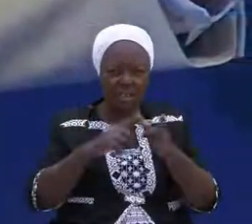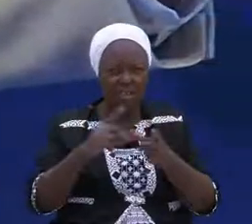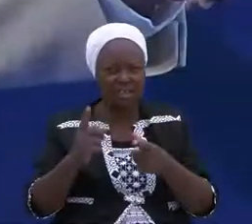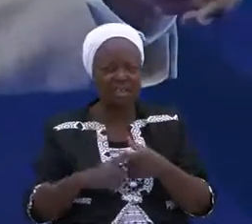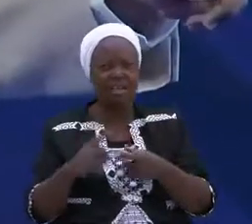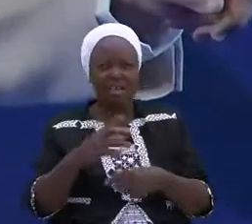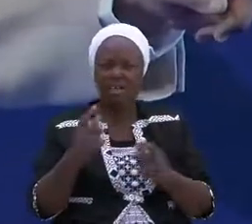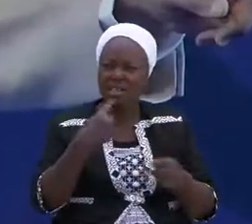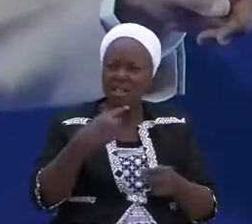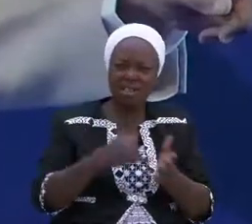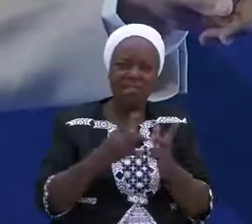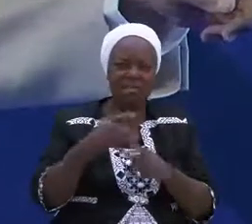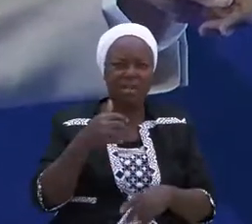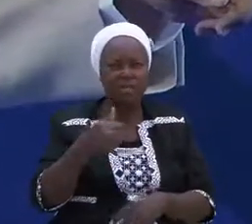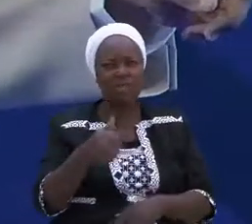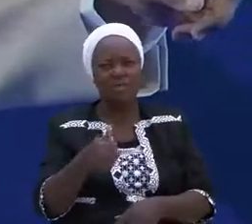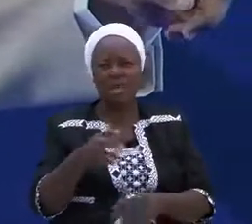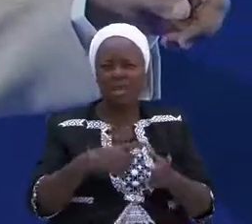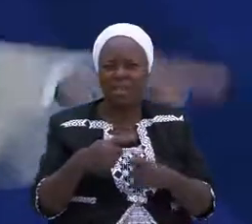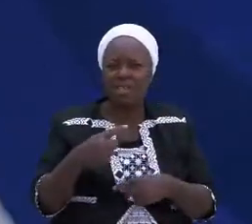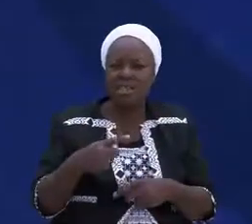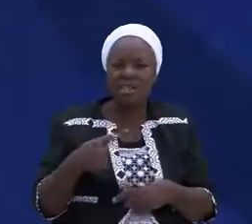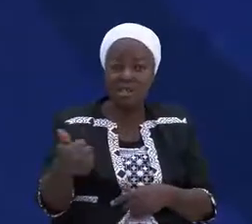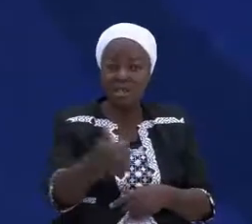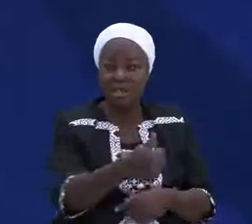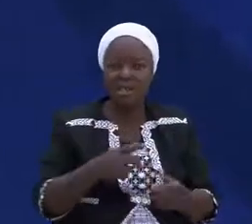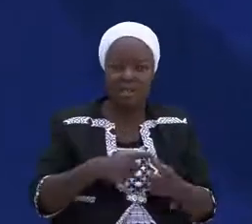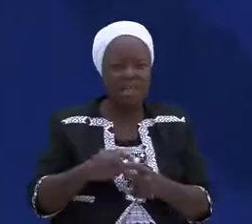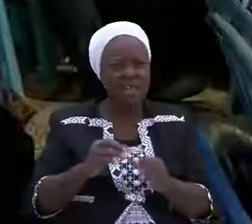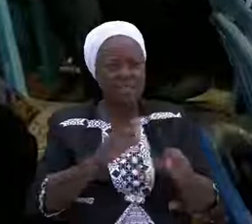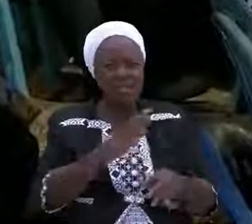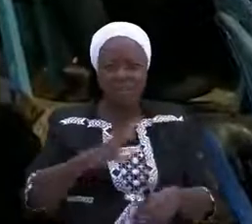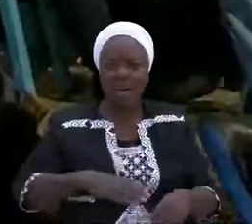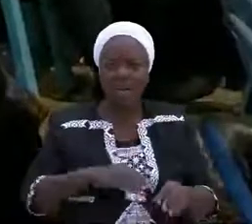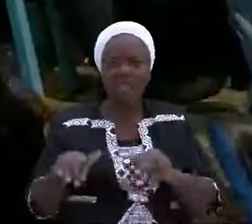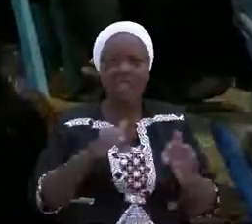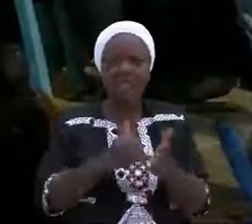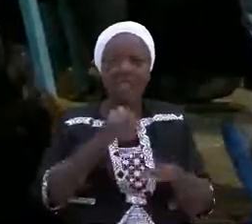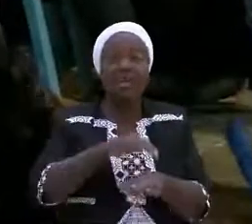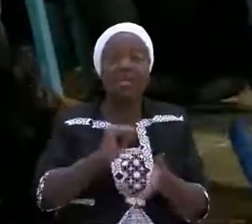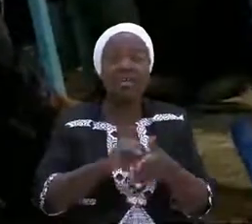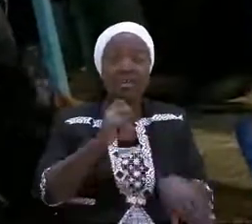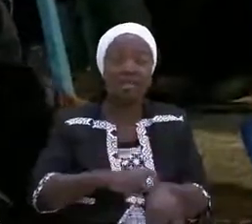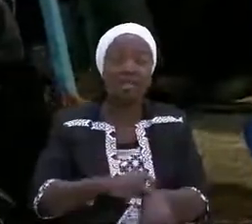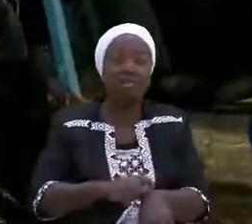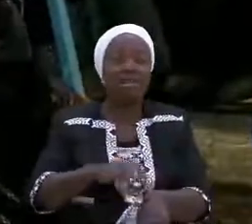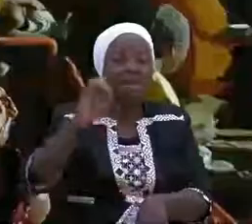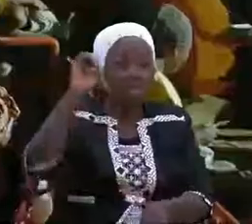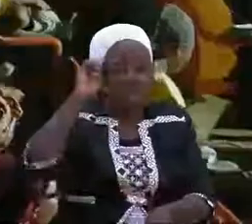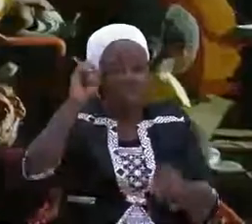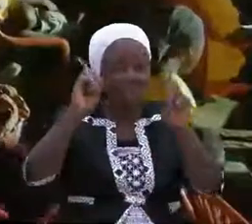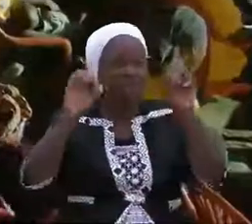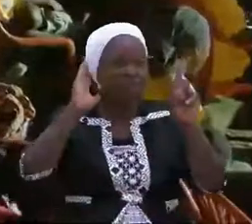Si Christ l'a fait pour eux, en son temps, il le fera pour moi. Il le fera pour